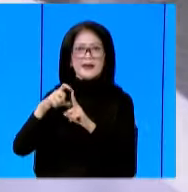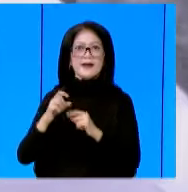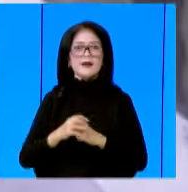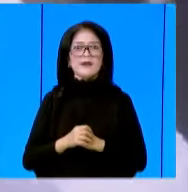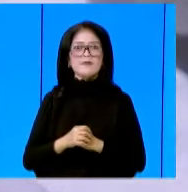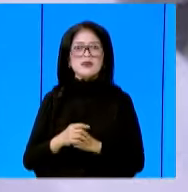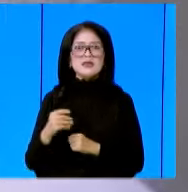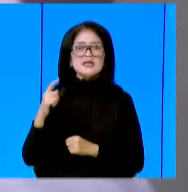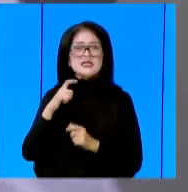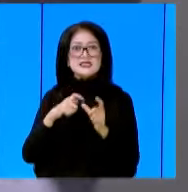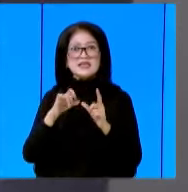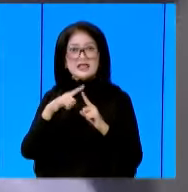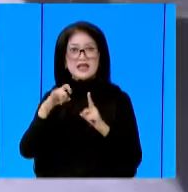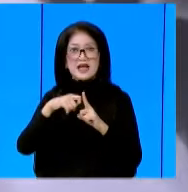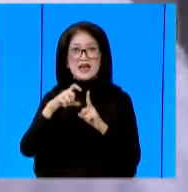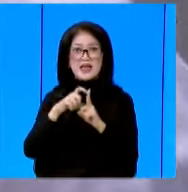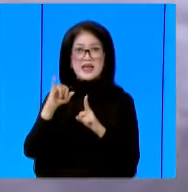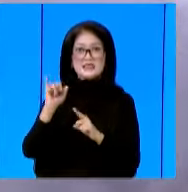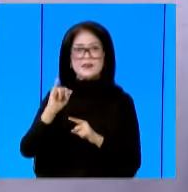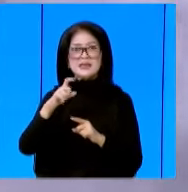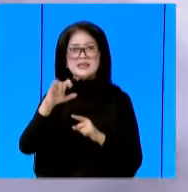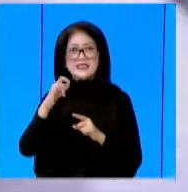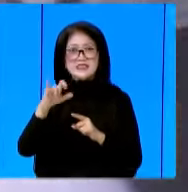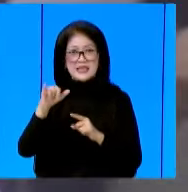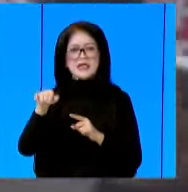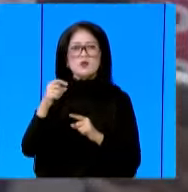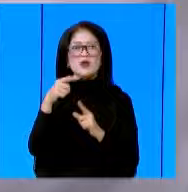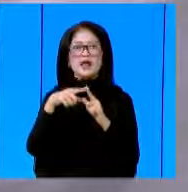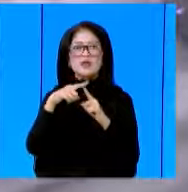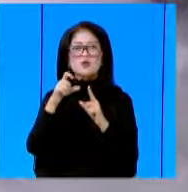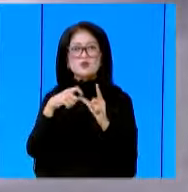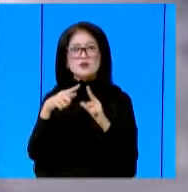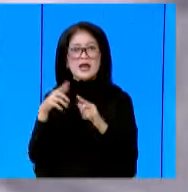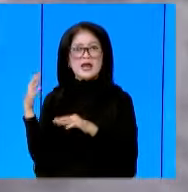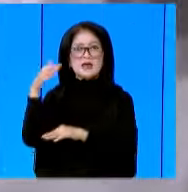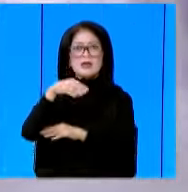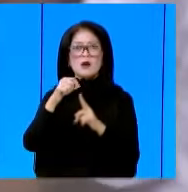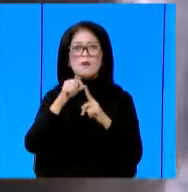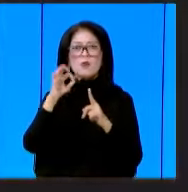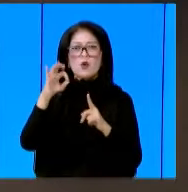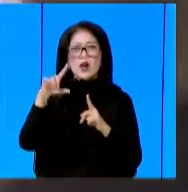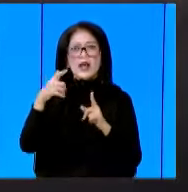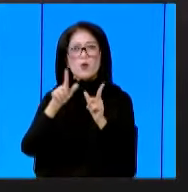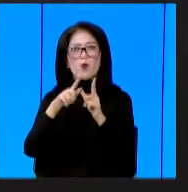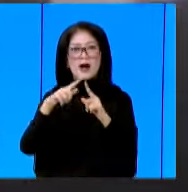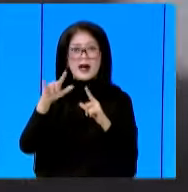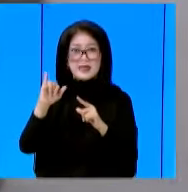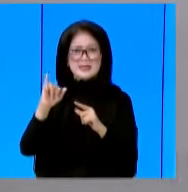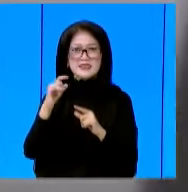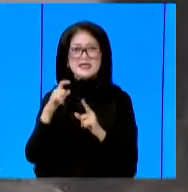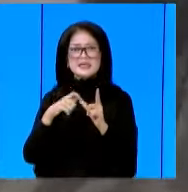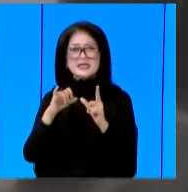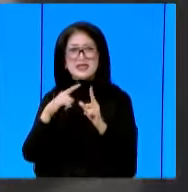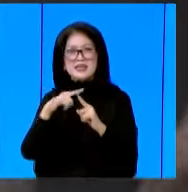Kedatangan Siti KDI bersama Cici Paramedha kakaknya disambut ratusan warga di kediaman Andi Bebas Manggazali, Sekda Polewali Mandar. Siti